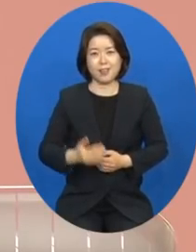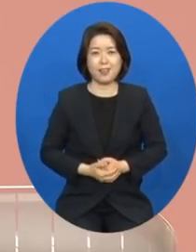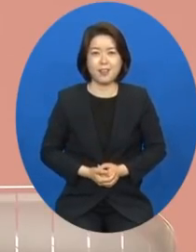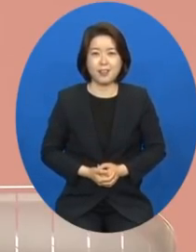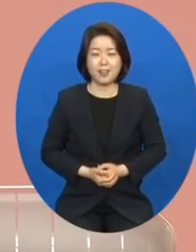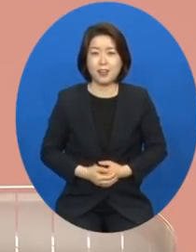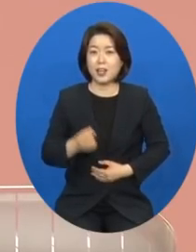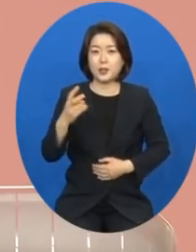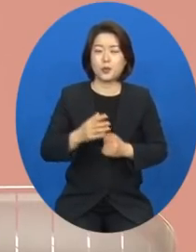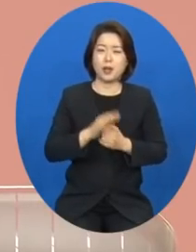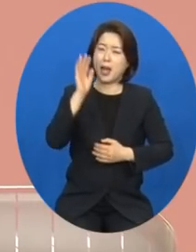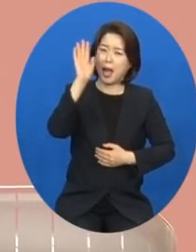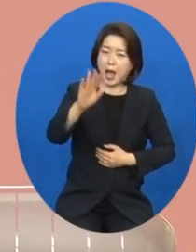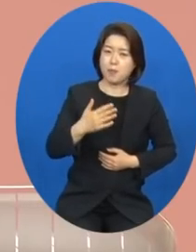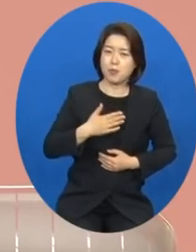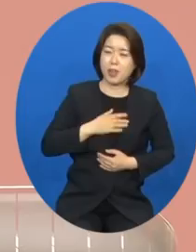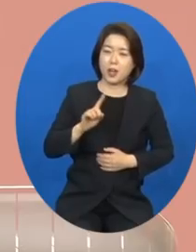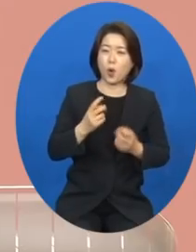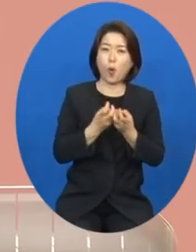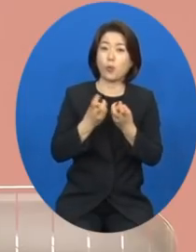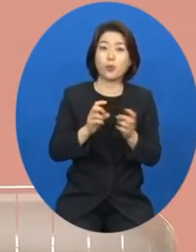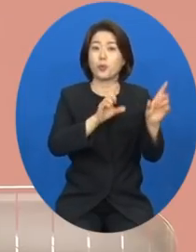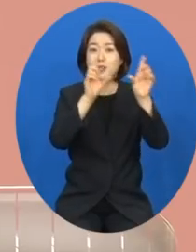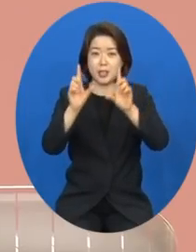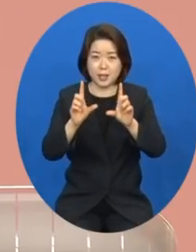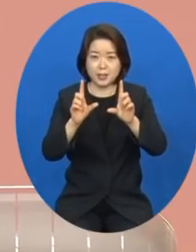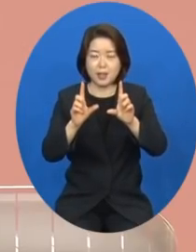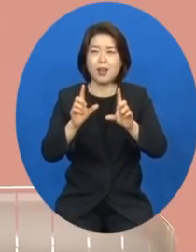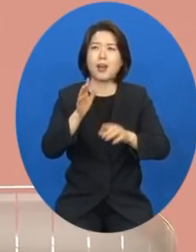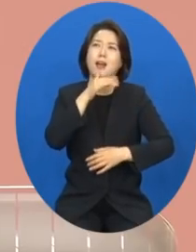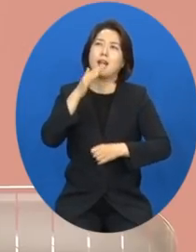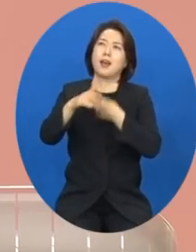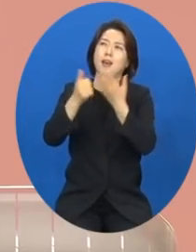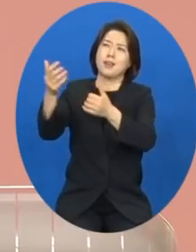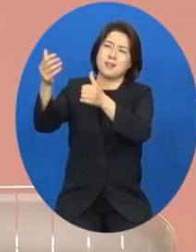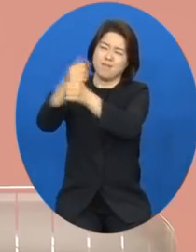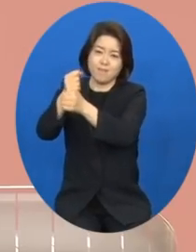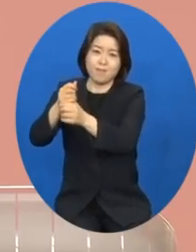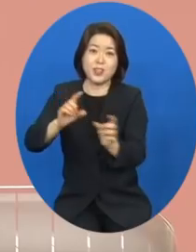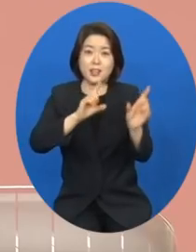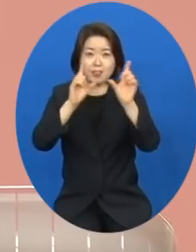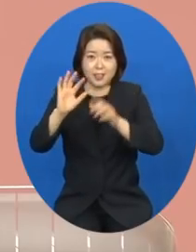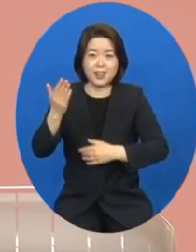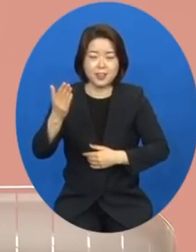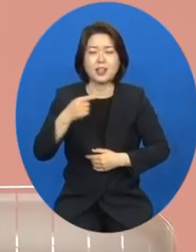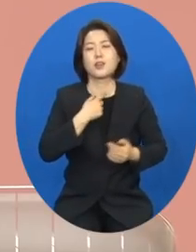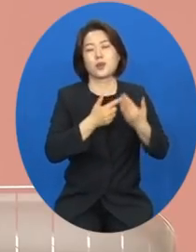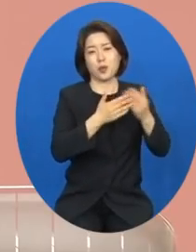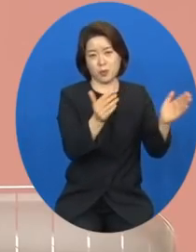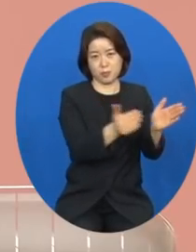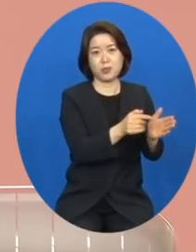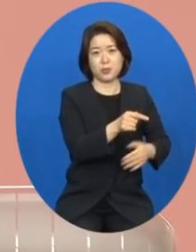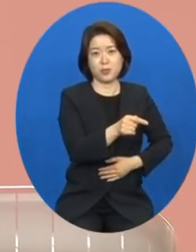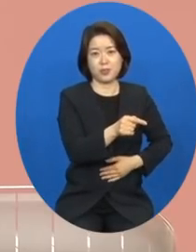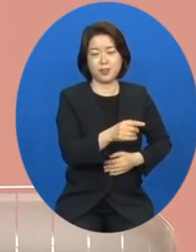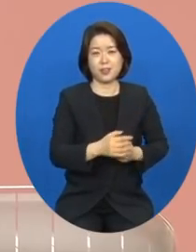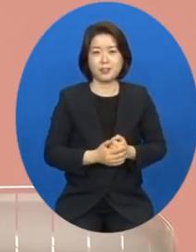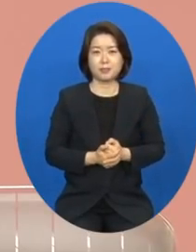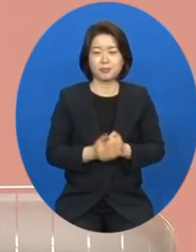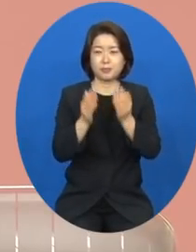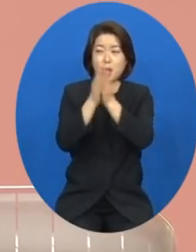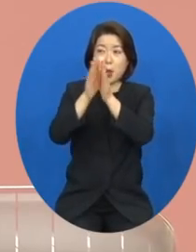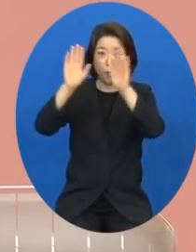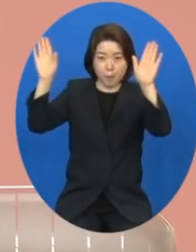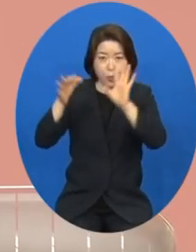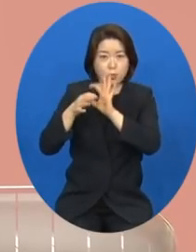그리고 내가 앞으로 어떻게 살아야 되는가 하나님의 붙잡고 살아가겠다 4 그 경험을 한 겁니다 그래서 하나님이 모세를 통해서